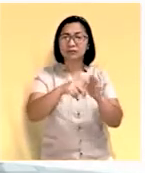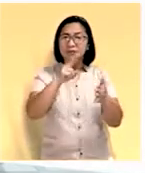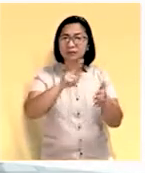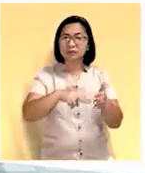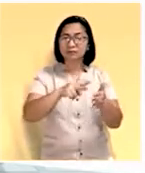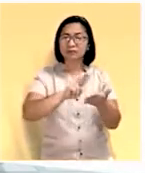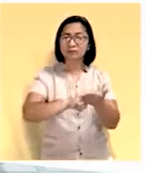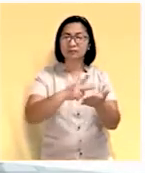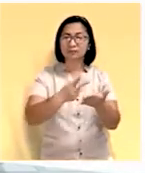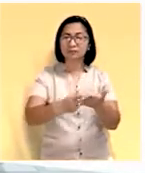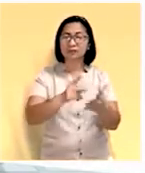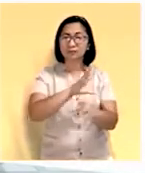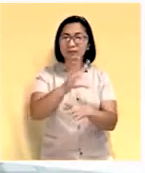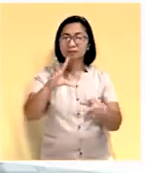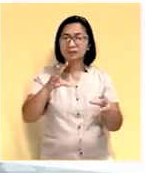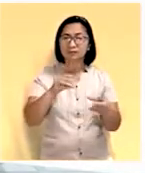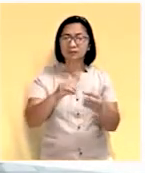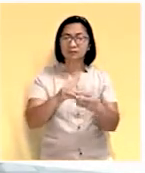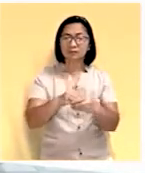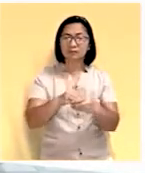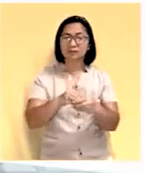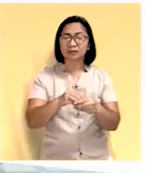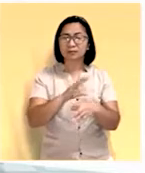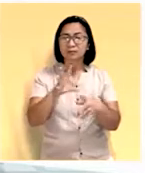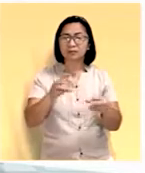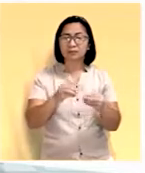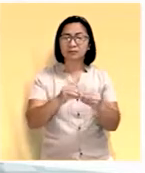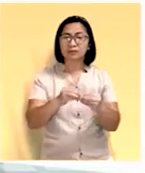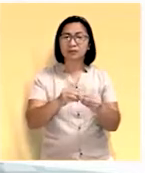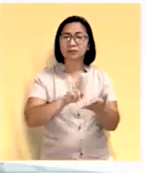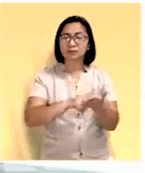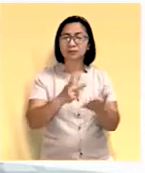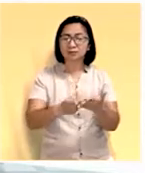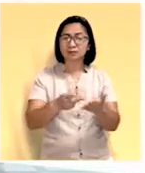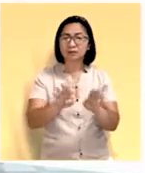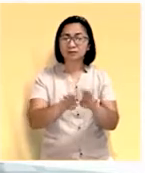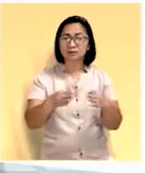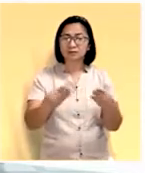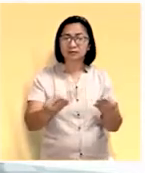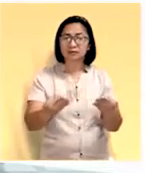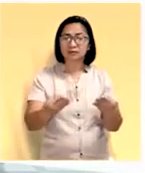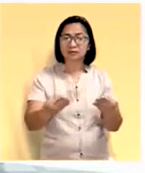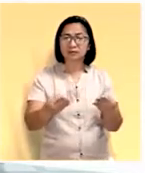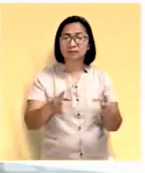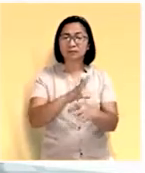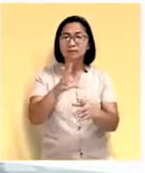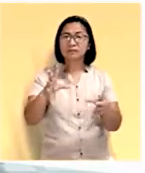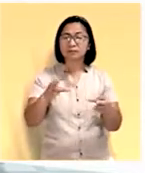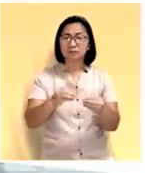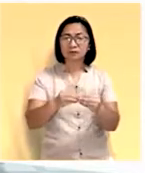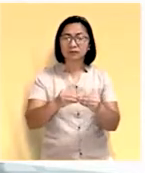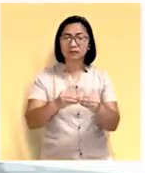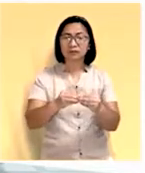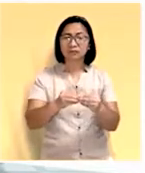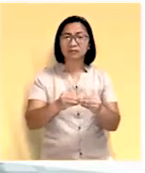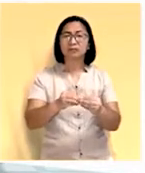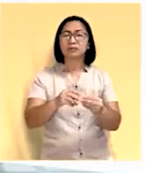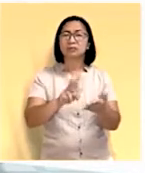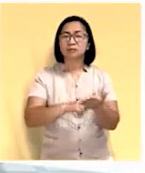ng pahina sa kabuuang pahina ng aklat. Sige po, ang kabuuang pahina ng aklat